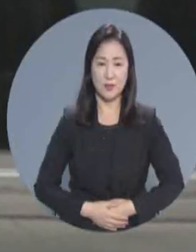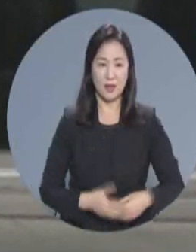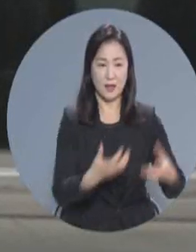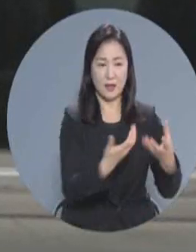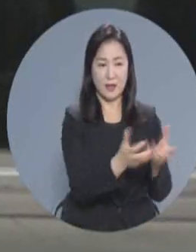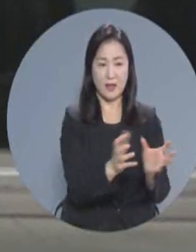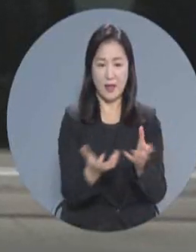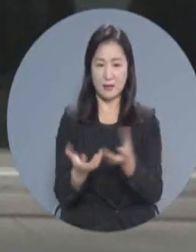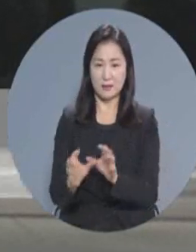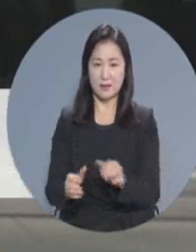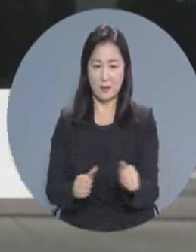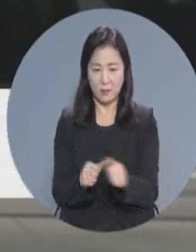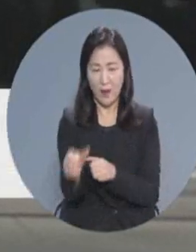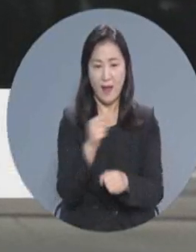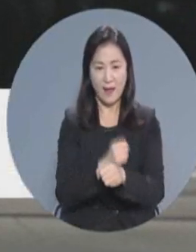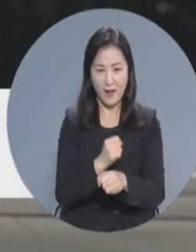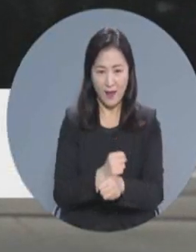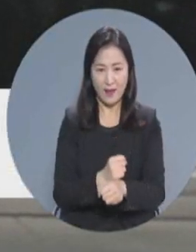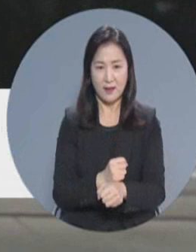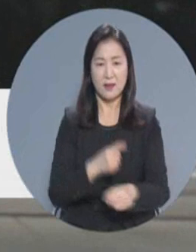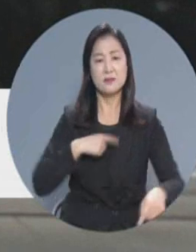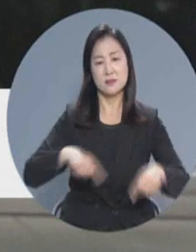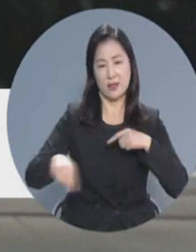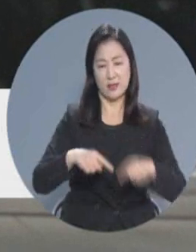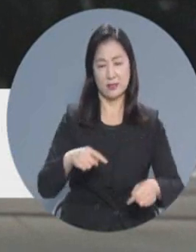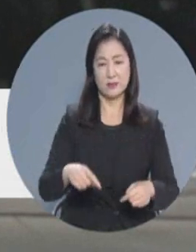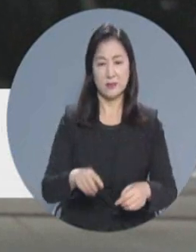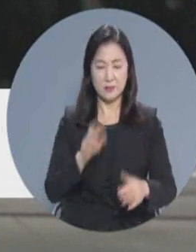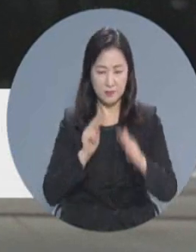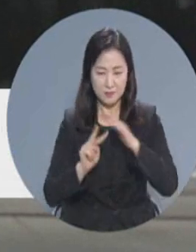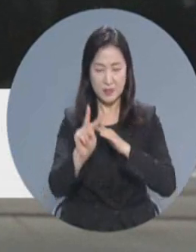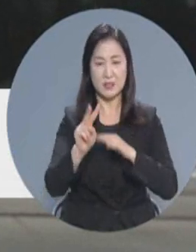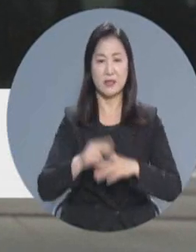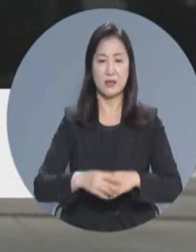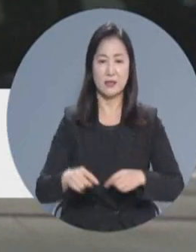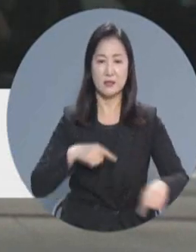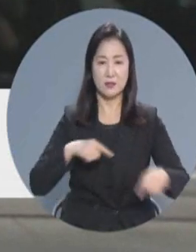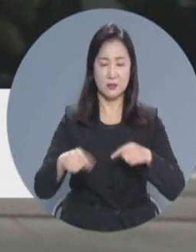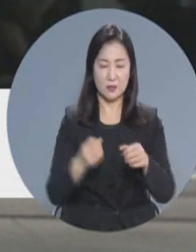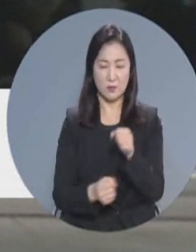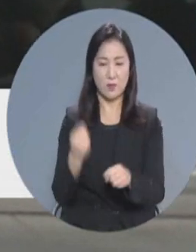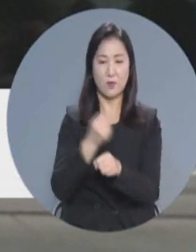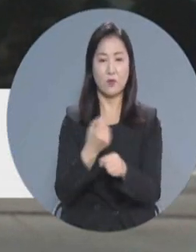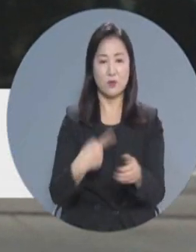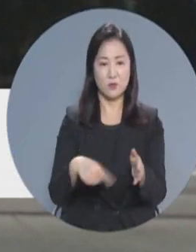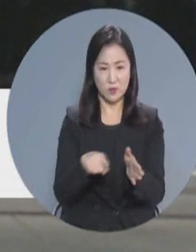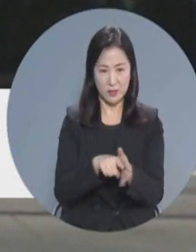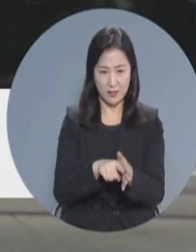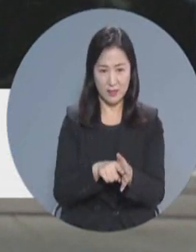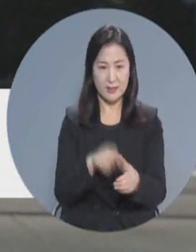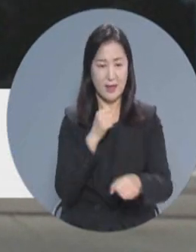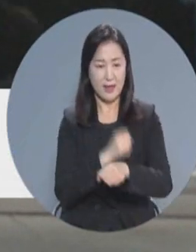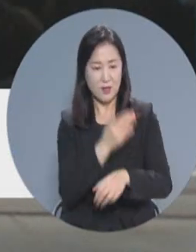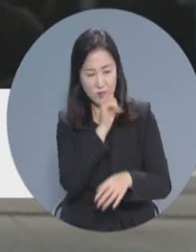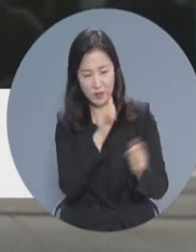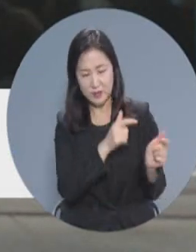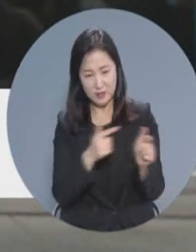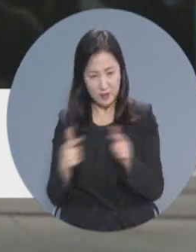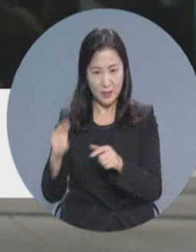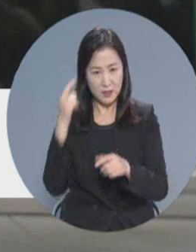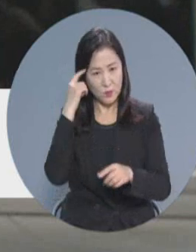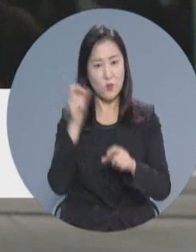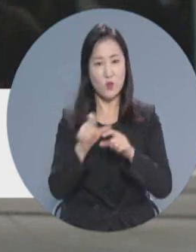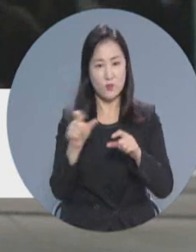체제를 극복하고 민생 정치, 미래 정치를 복원하기 위해서 할 수 있는